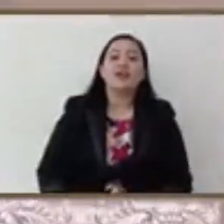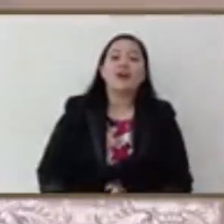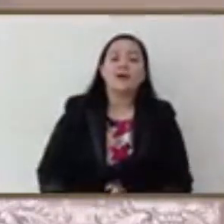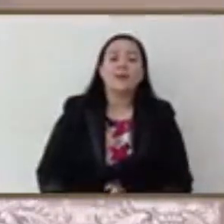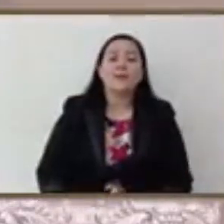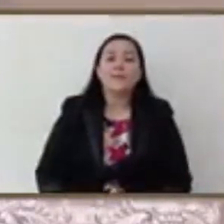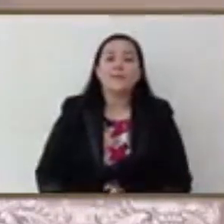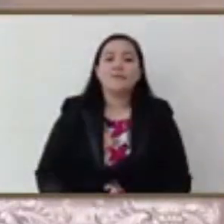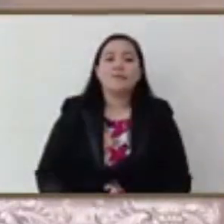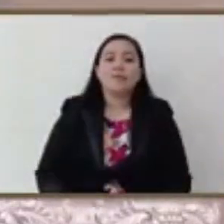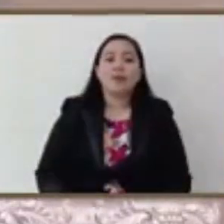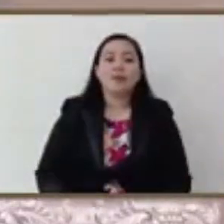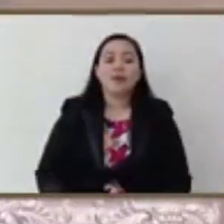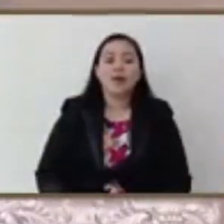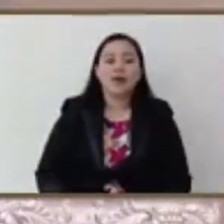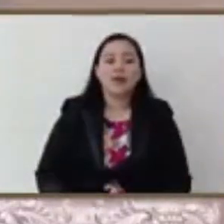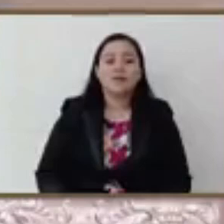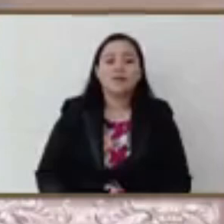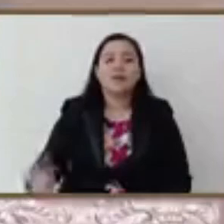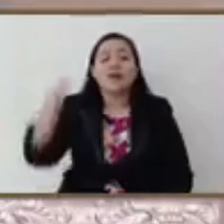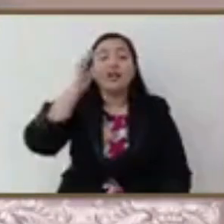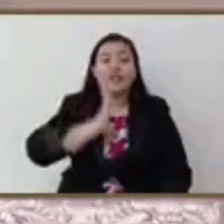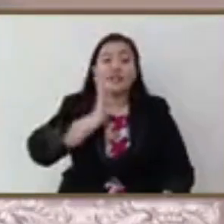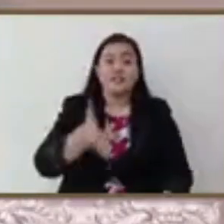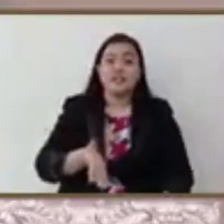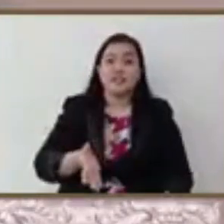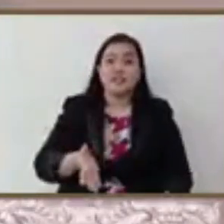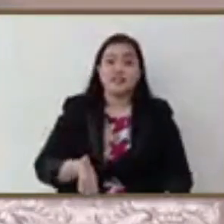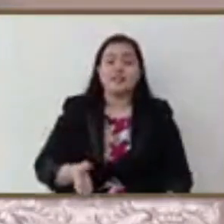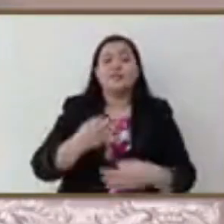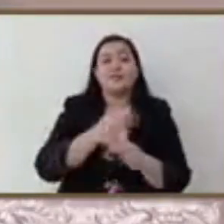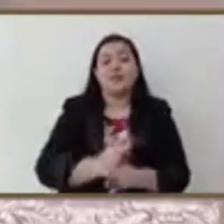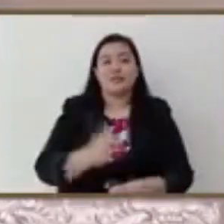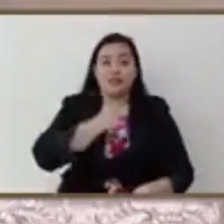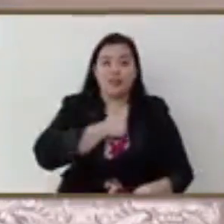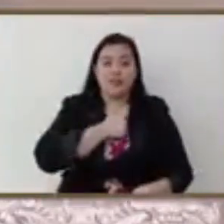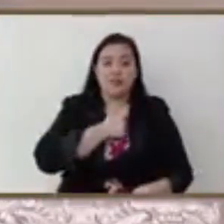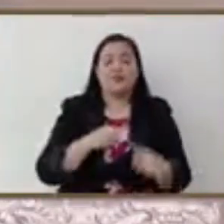Yung mga may dapat pang gupitin ay nagpapagupit, at yung mga mahahaba talagang ginugupit.